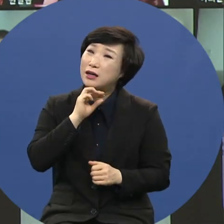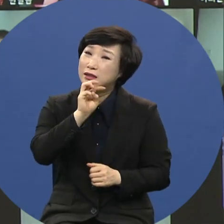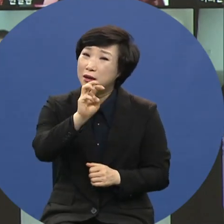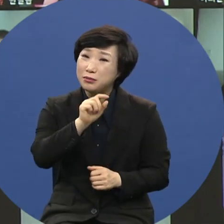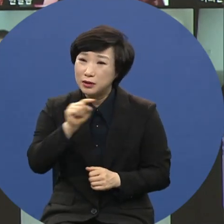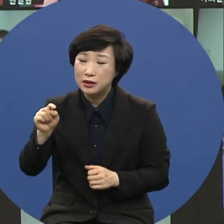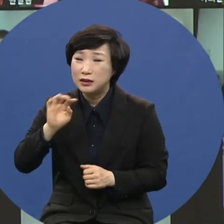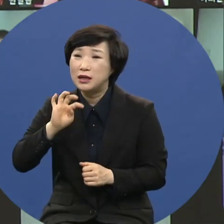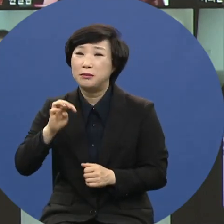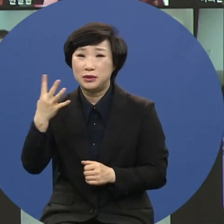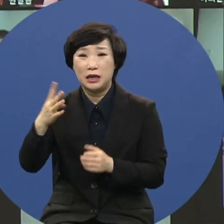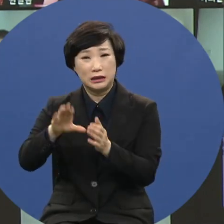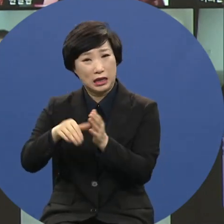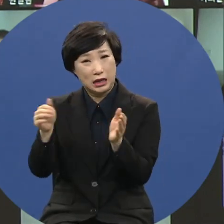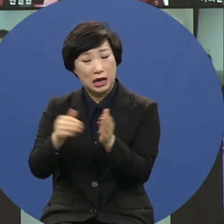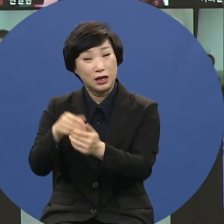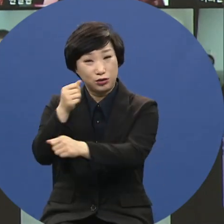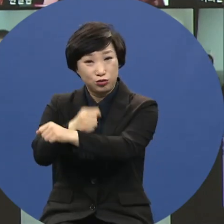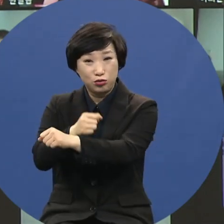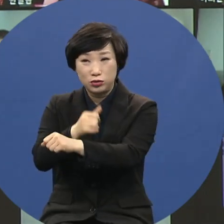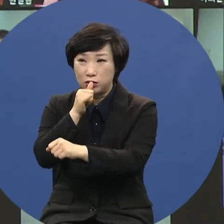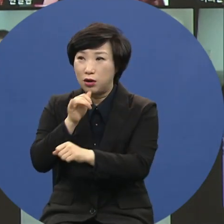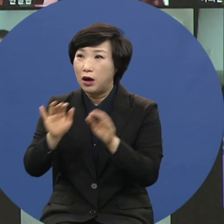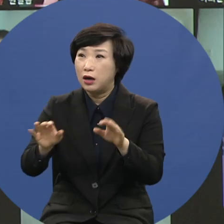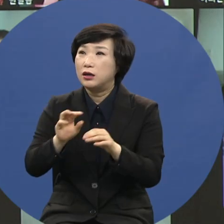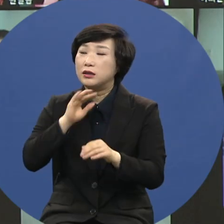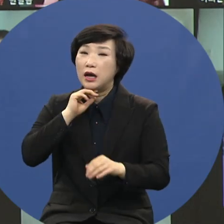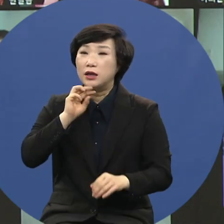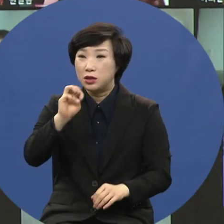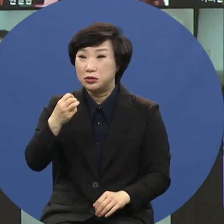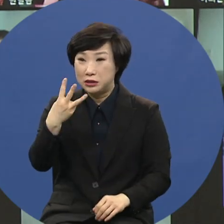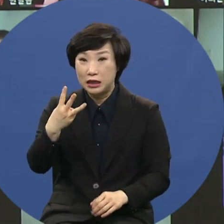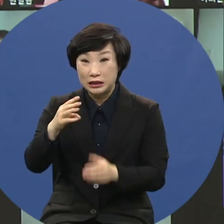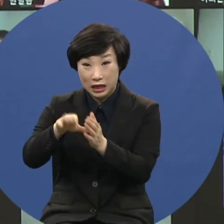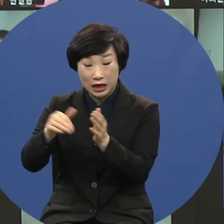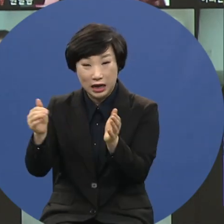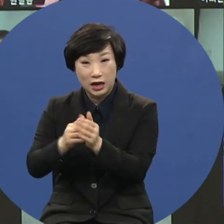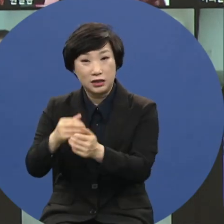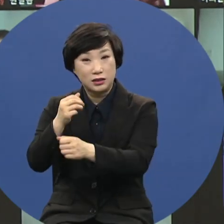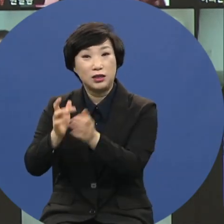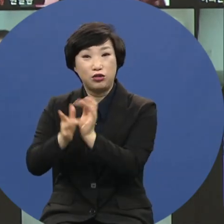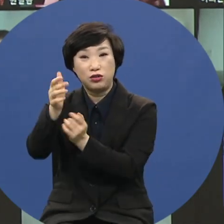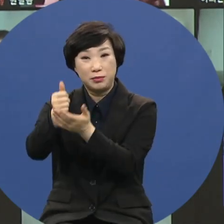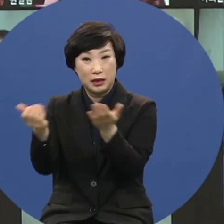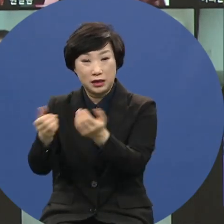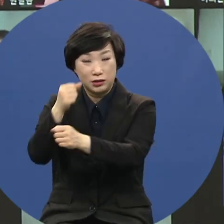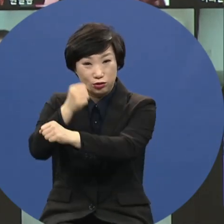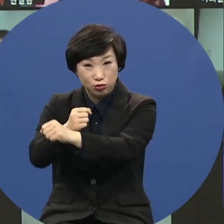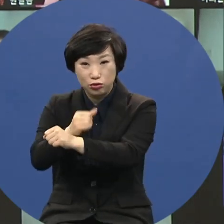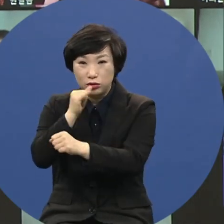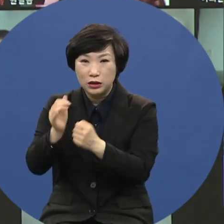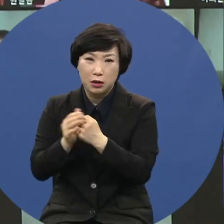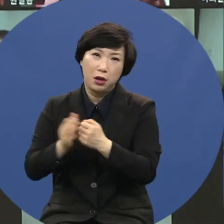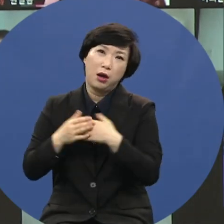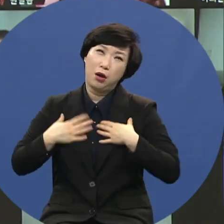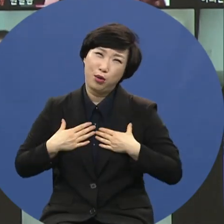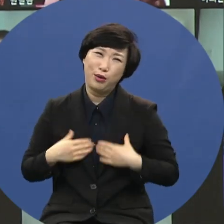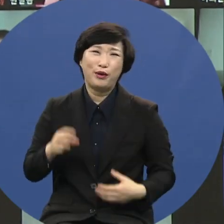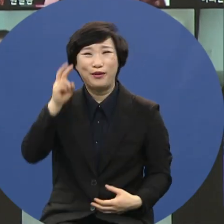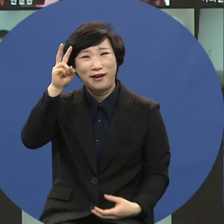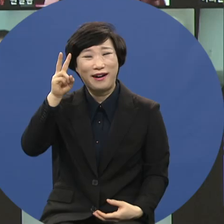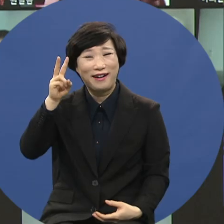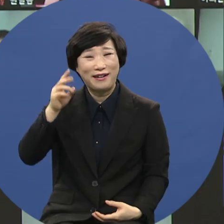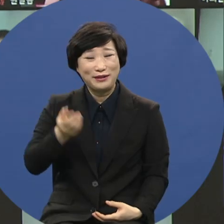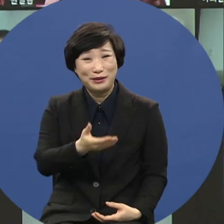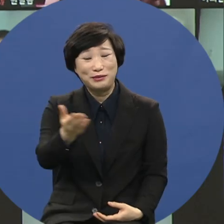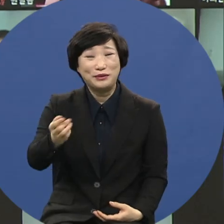34세까지 수고했으니까 33살까지 수고하셨으니까 얼마나 피곤하셨을까.